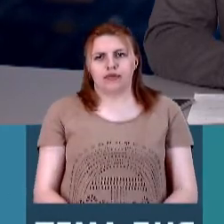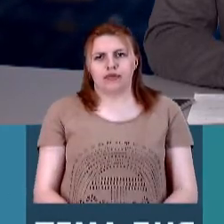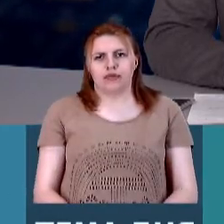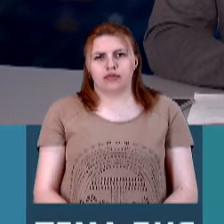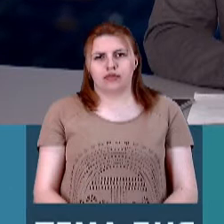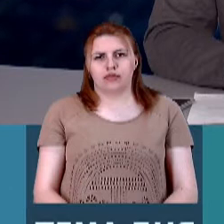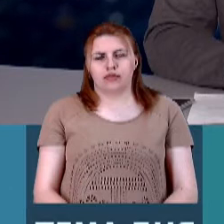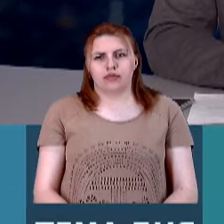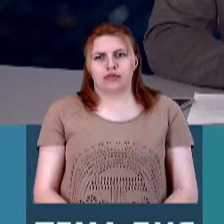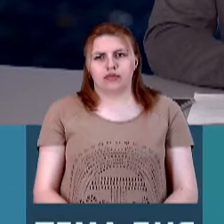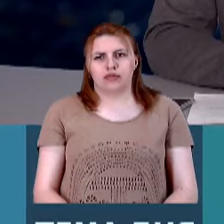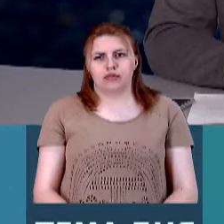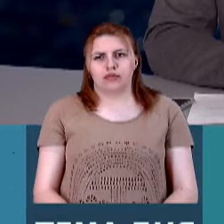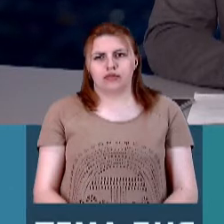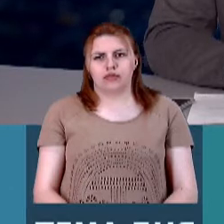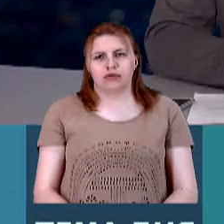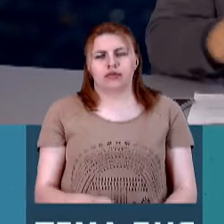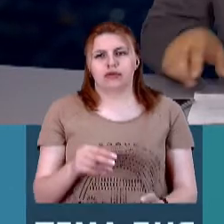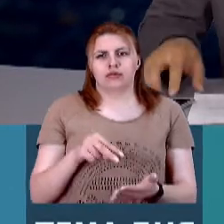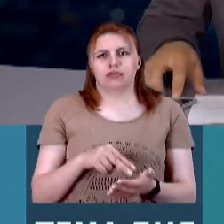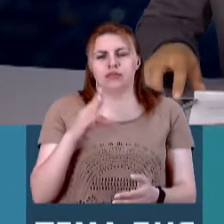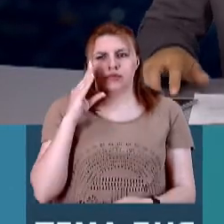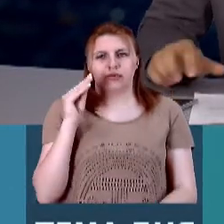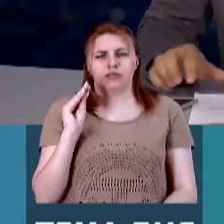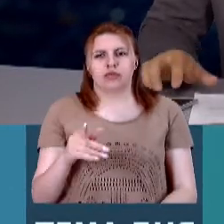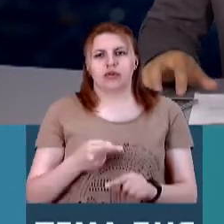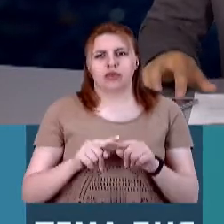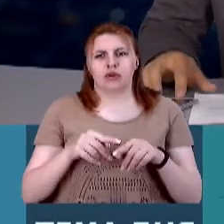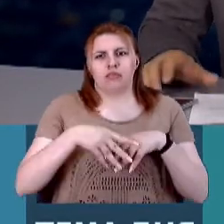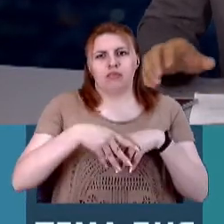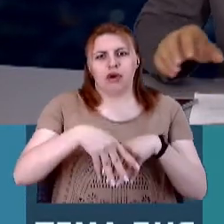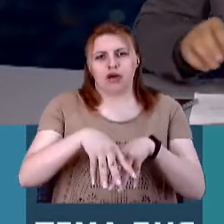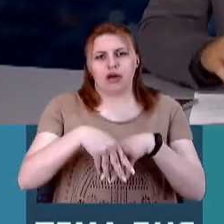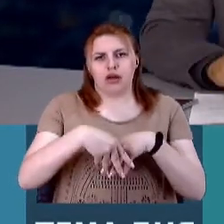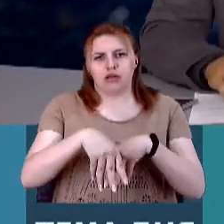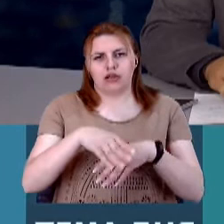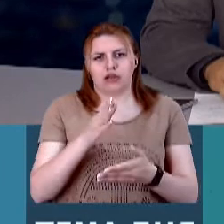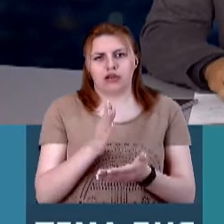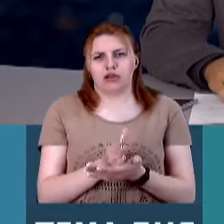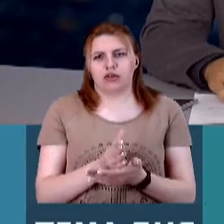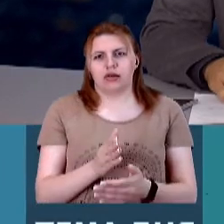стоїть, не звертають увагу, то це парадиці, це є меседж для